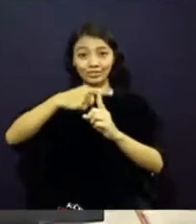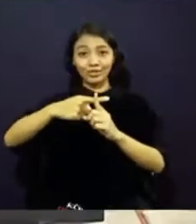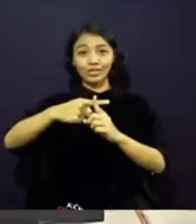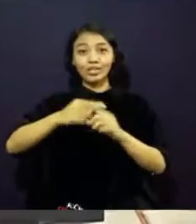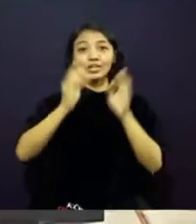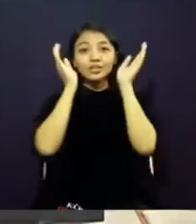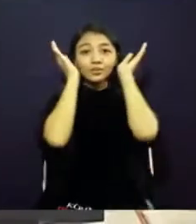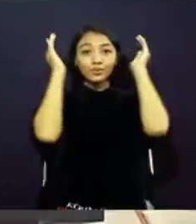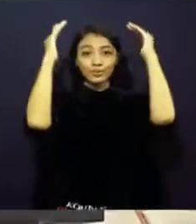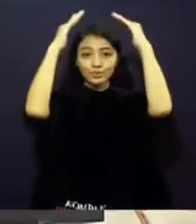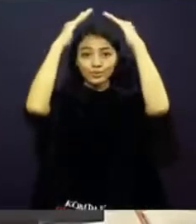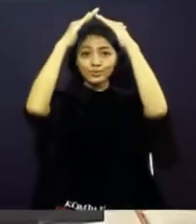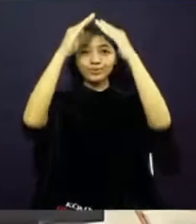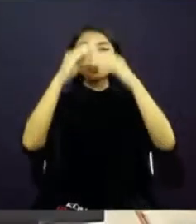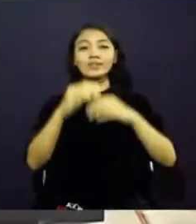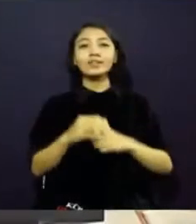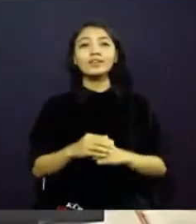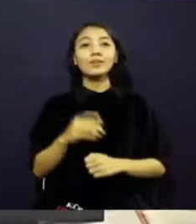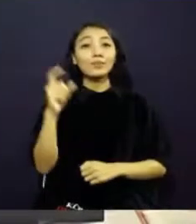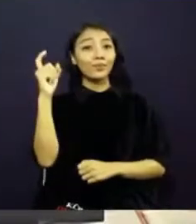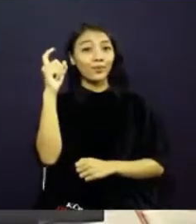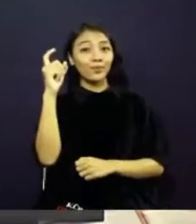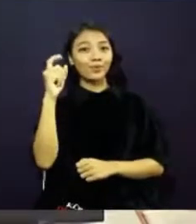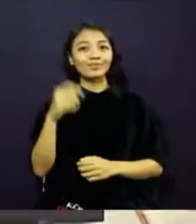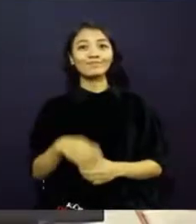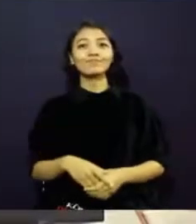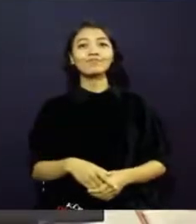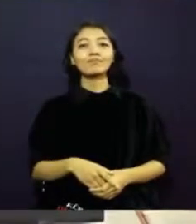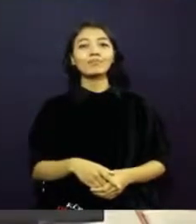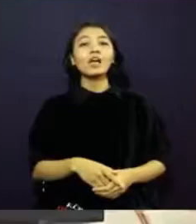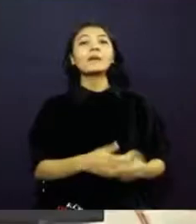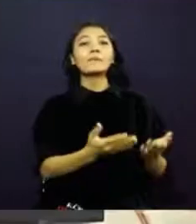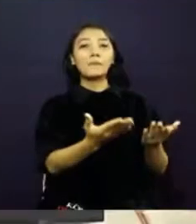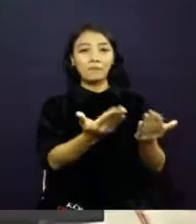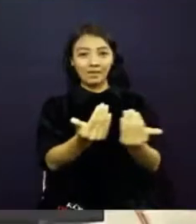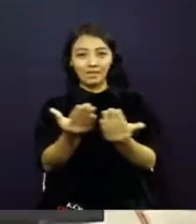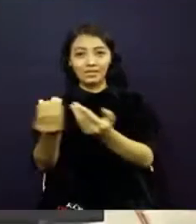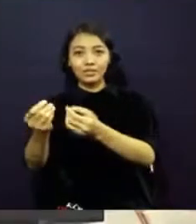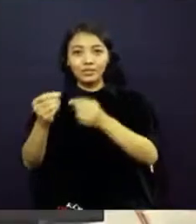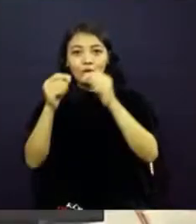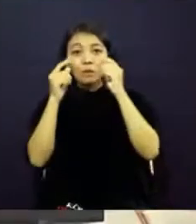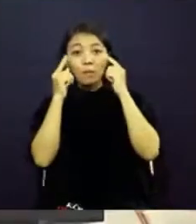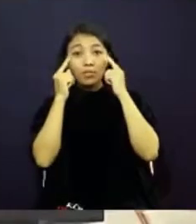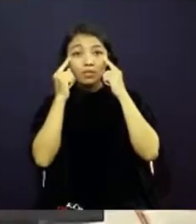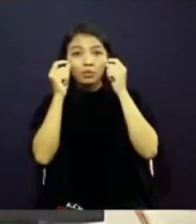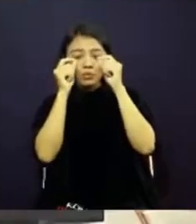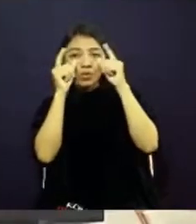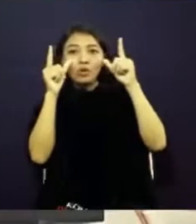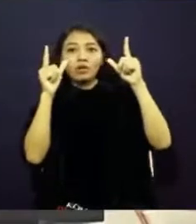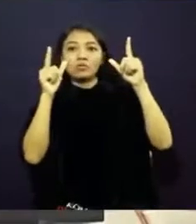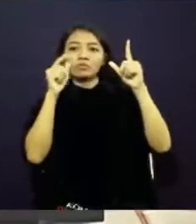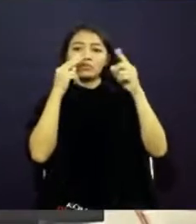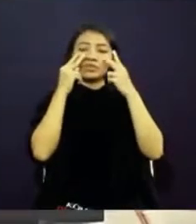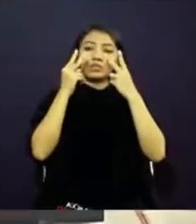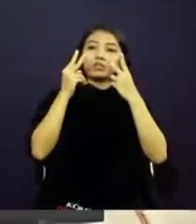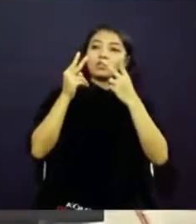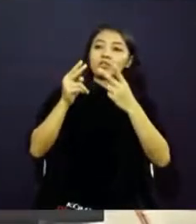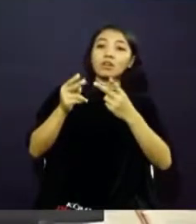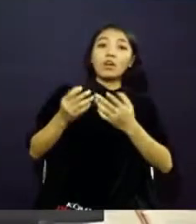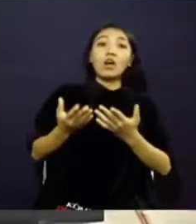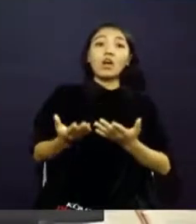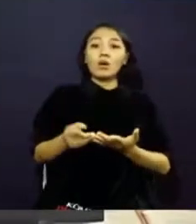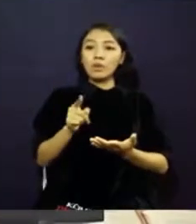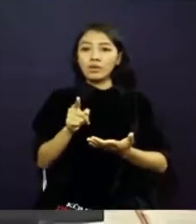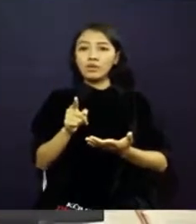ini Mari saudara-saudari buka mata Lihatlah saksikan